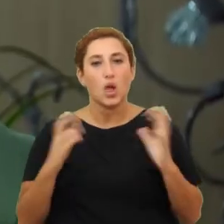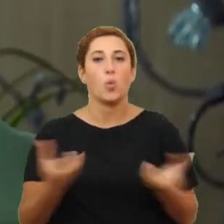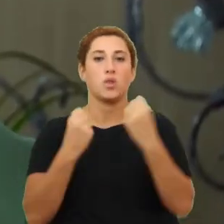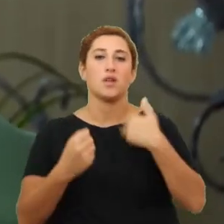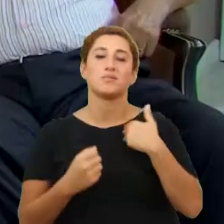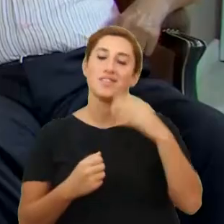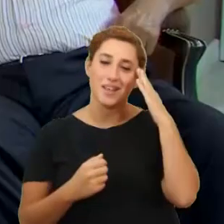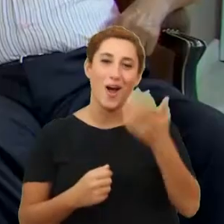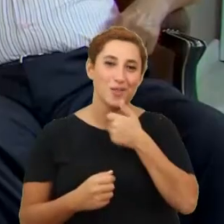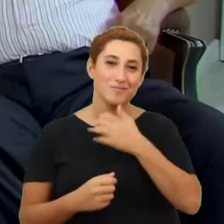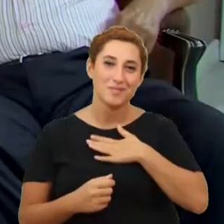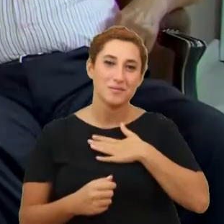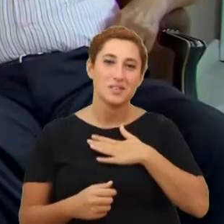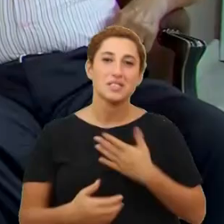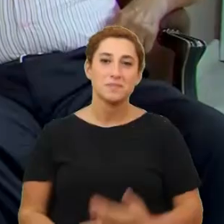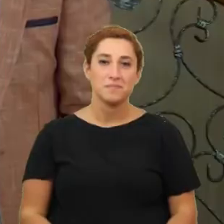Tebeciğiniz baba.